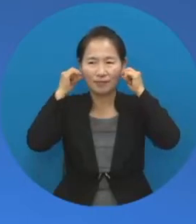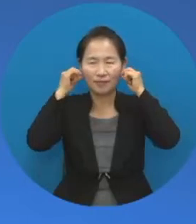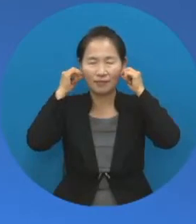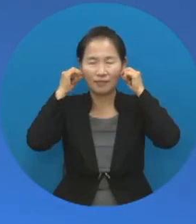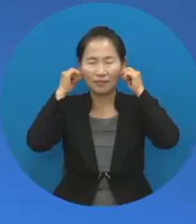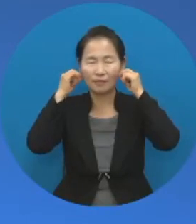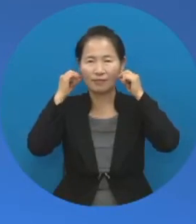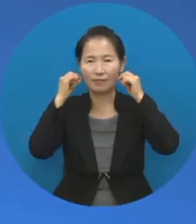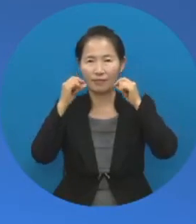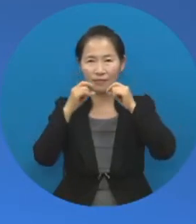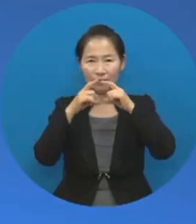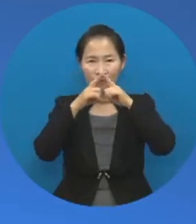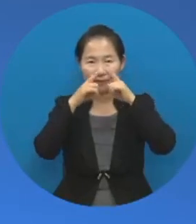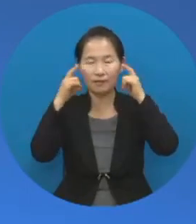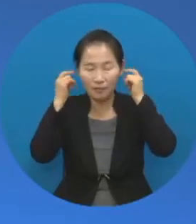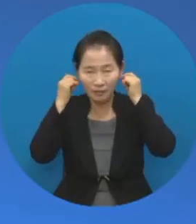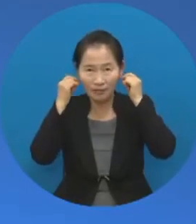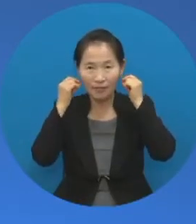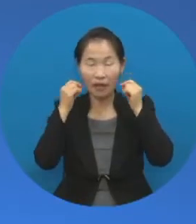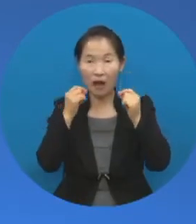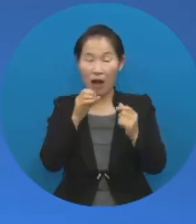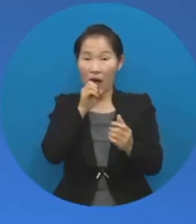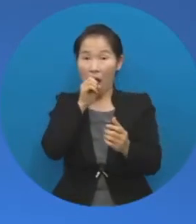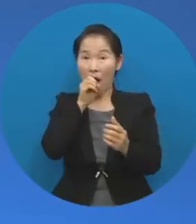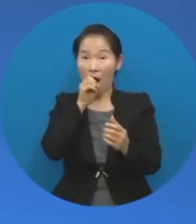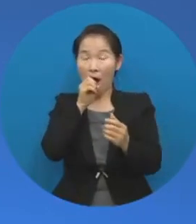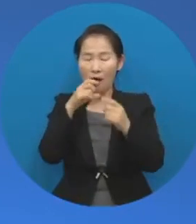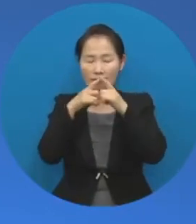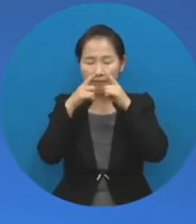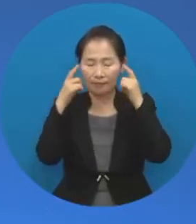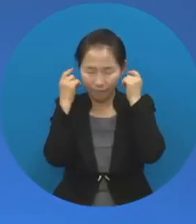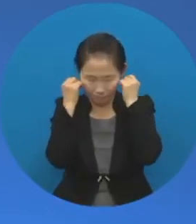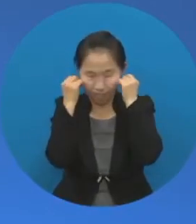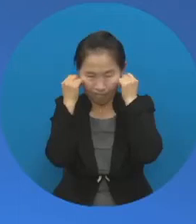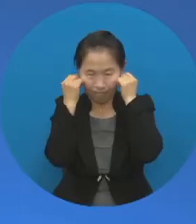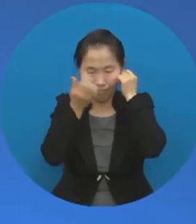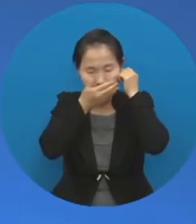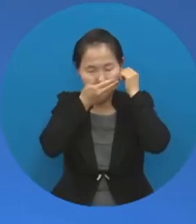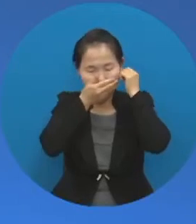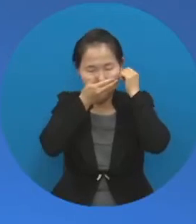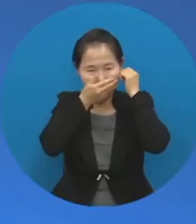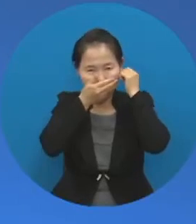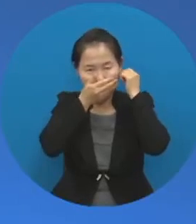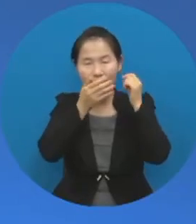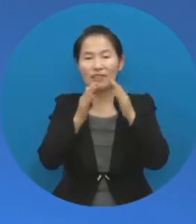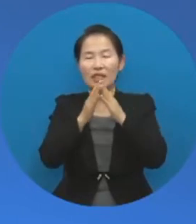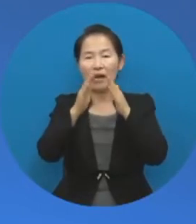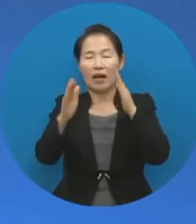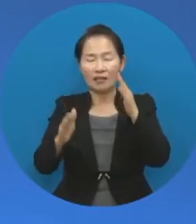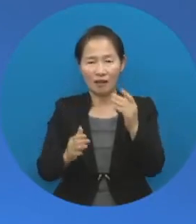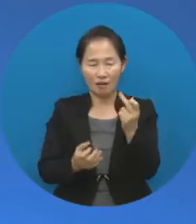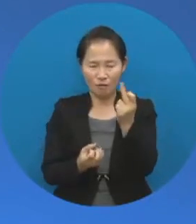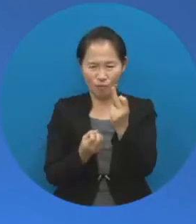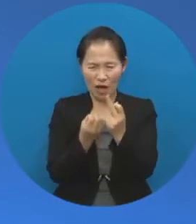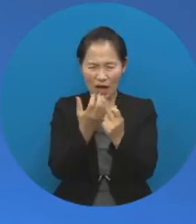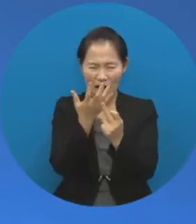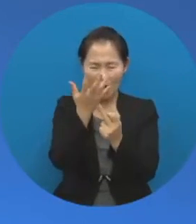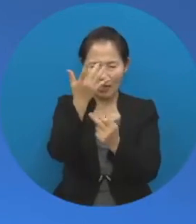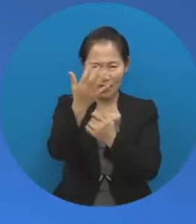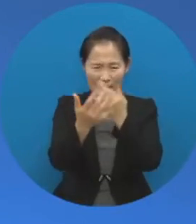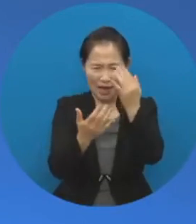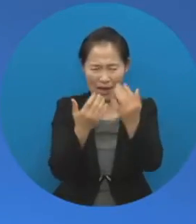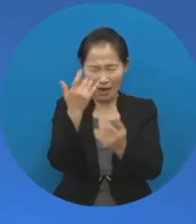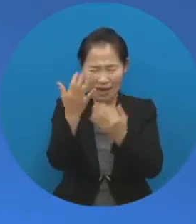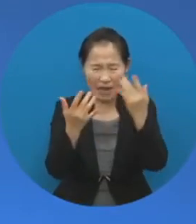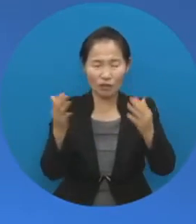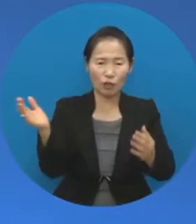이게 뭔가 이렇게 폭발을 하려고 한다. 얼른 마스크를 쓰시고 가정을 화산 폭발로부터 지키고 보호하고 그